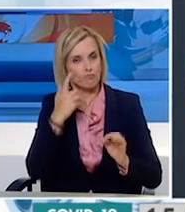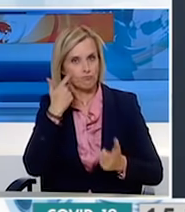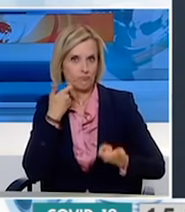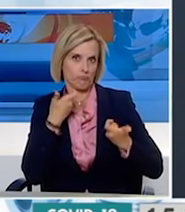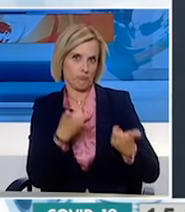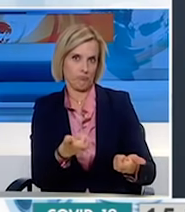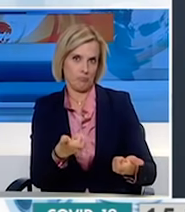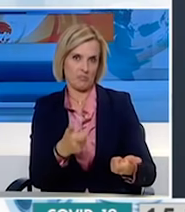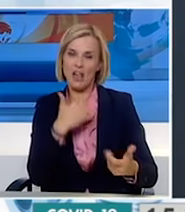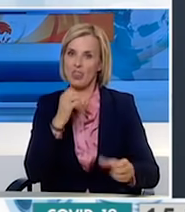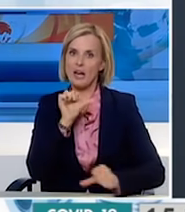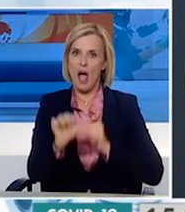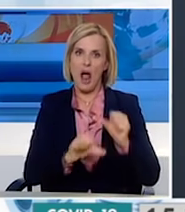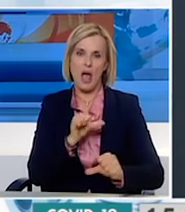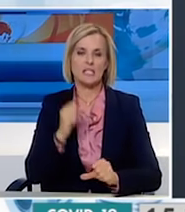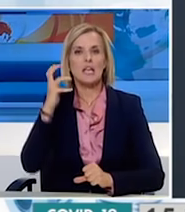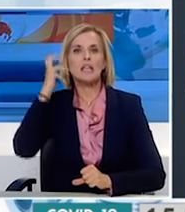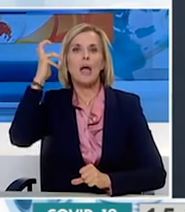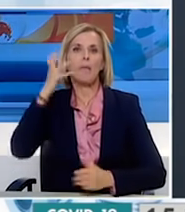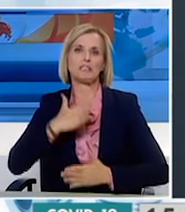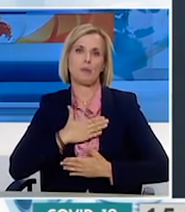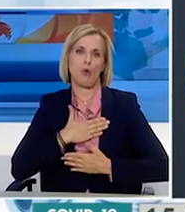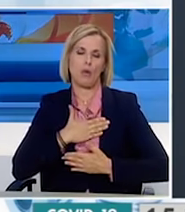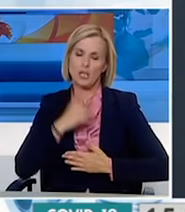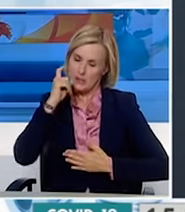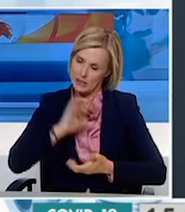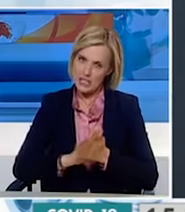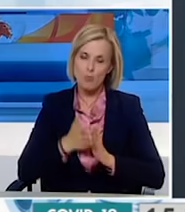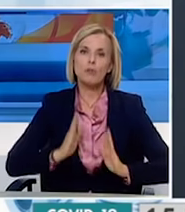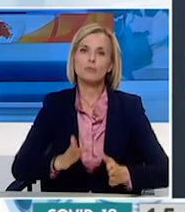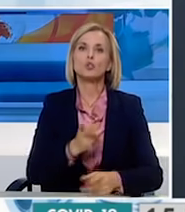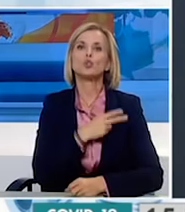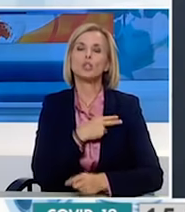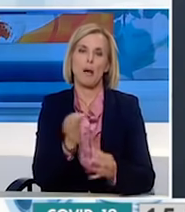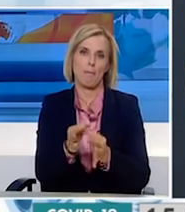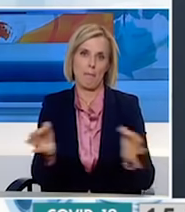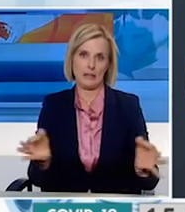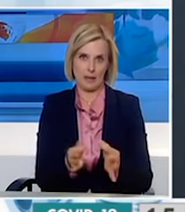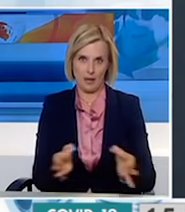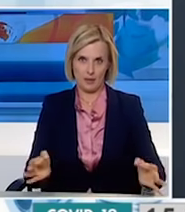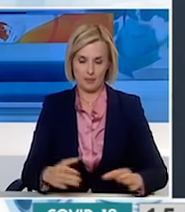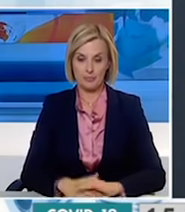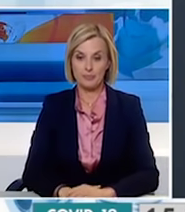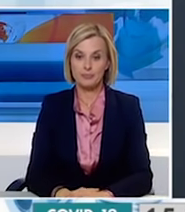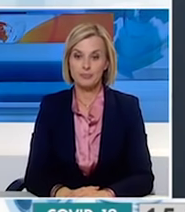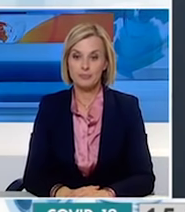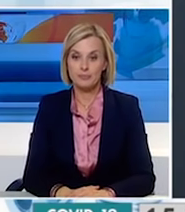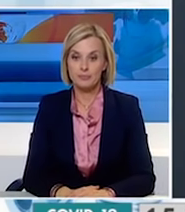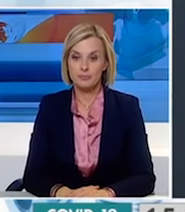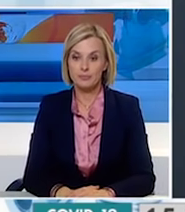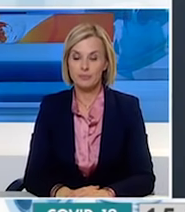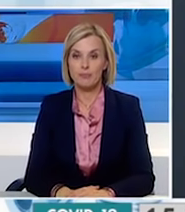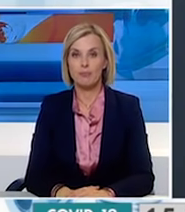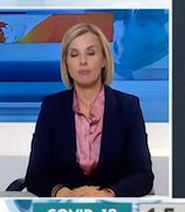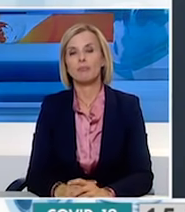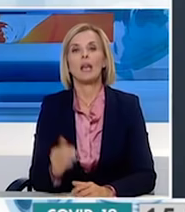δεν αλλάζει τα επιστημονικά δεδομένα για την πορεία του ιού και τα μέτρα που έχουμε πάρει. Η κυρία Καρλατήρα από την